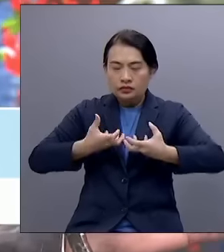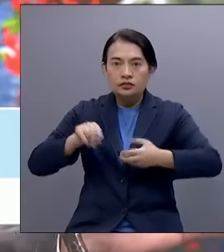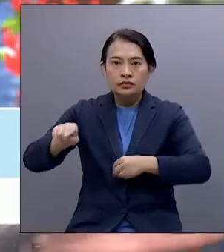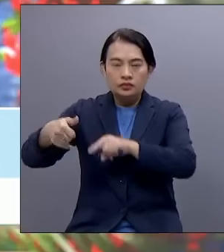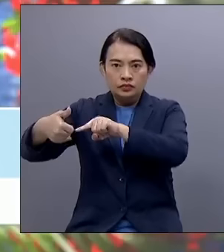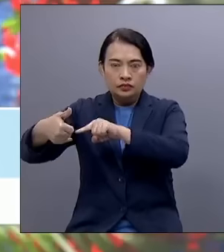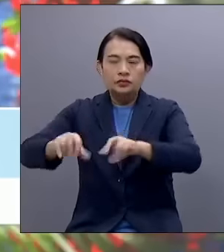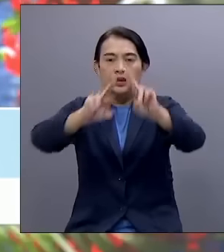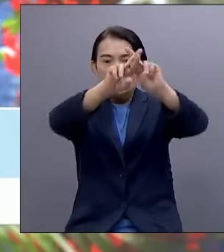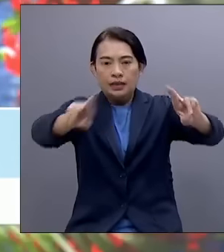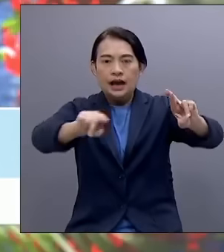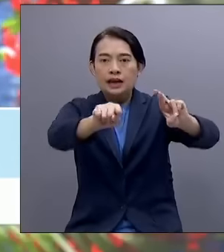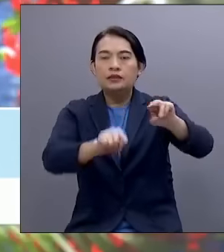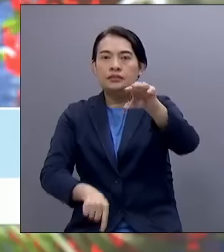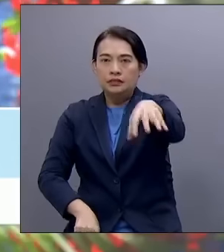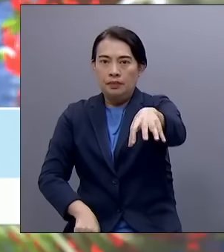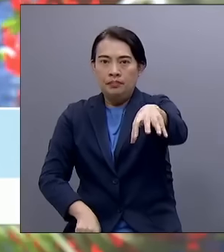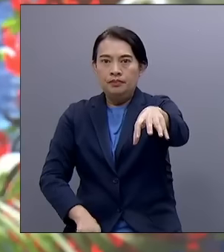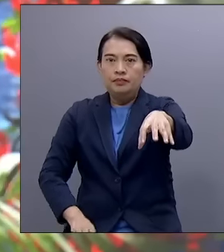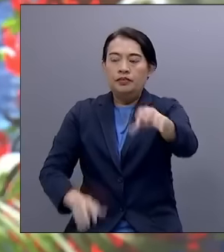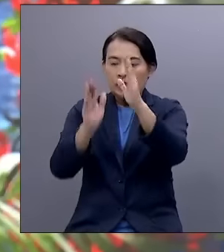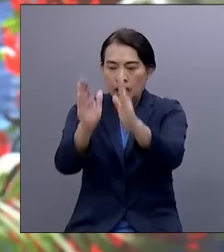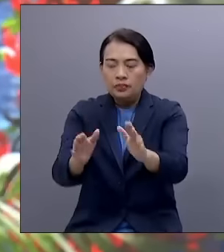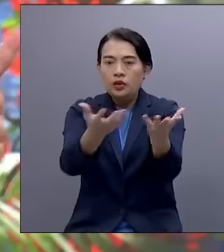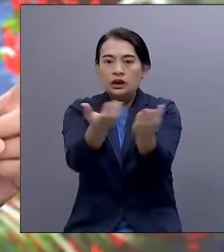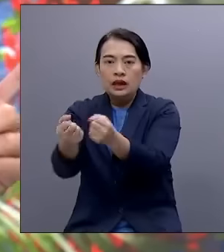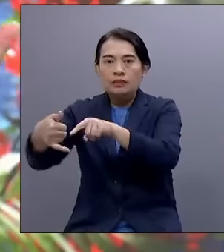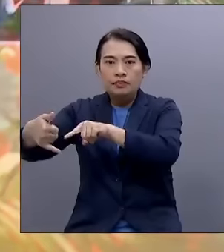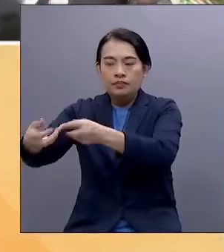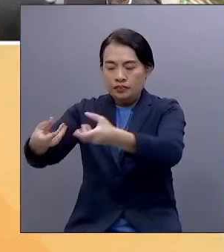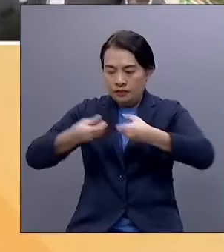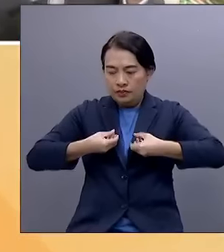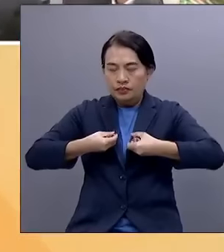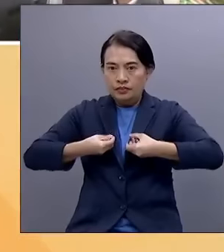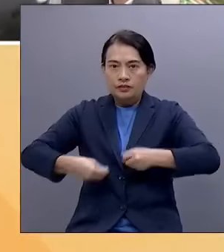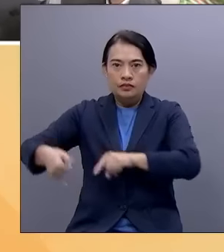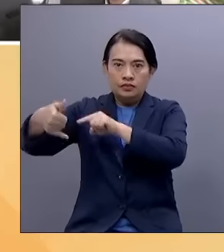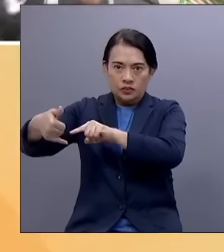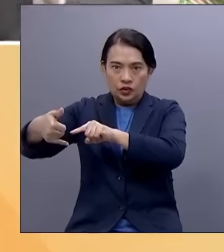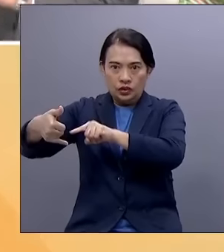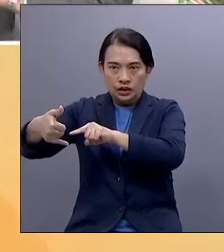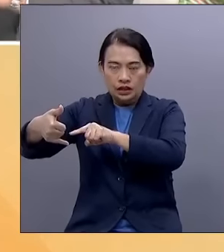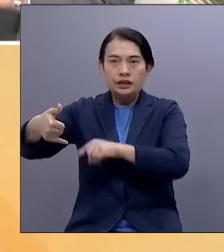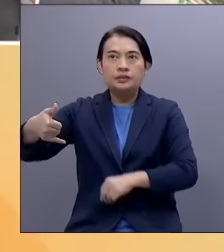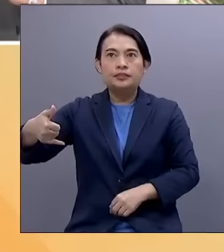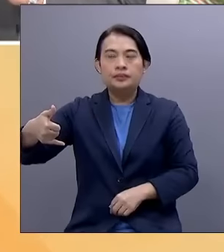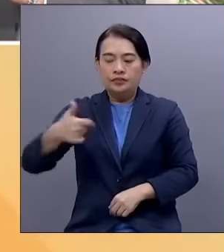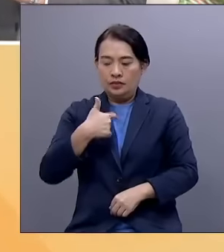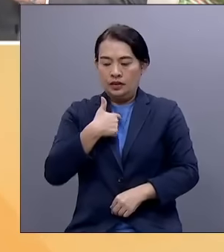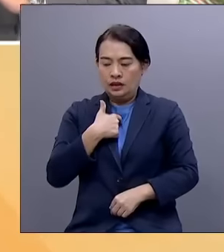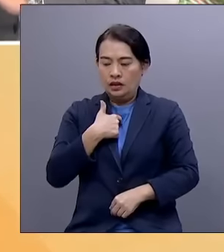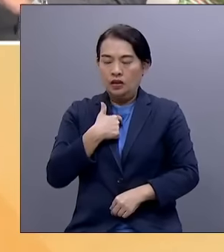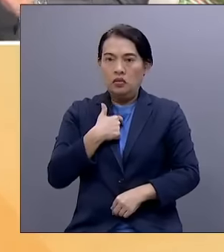ก็คือหมายถึงร้านผู้ขนส่งก็คือไอ้คนที่เอาของมาส่งให้เราทร์เนี่ยเคเนี่ยนะครับมีนิติสัมพันธ์ต่อกันเราไอ้คนลับเนี่ยไม่ได้